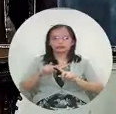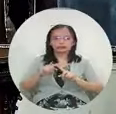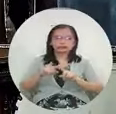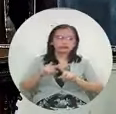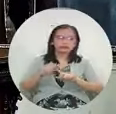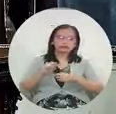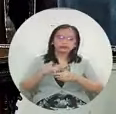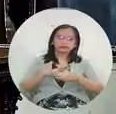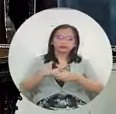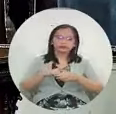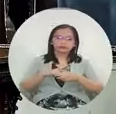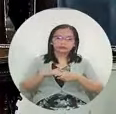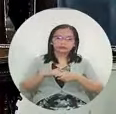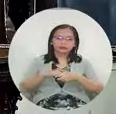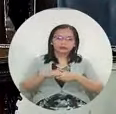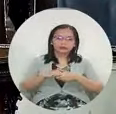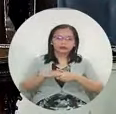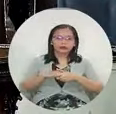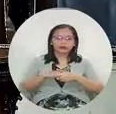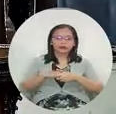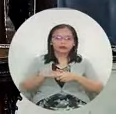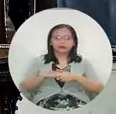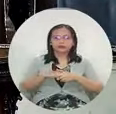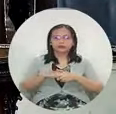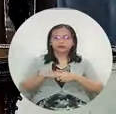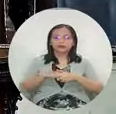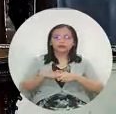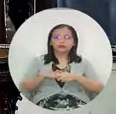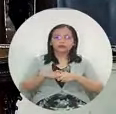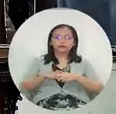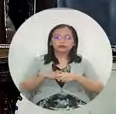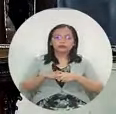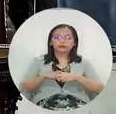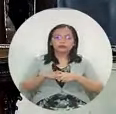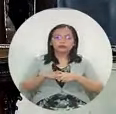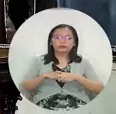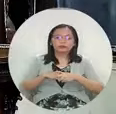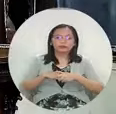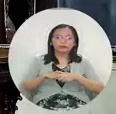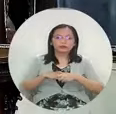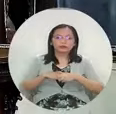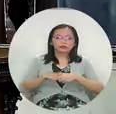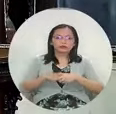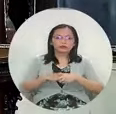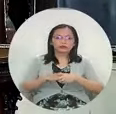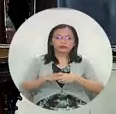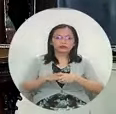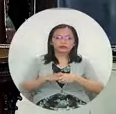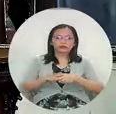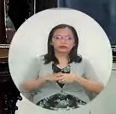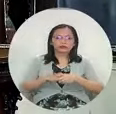kwan, mga pupil sa karita. Nga dito sila sa pantyon ka tulog.